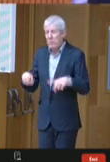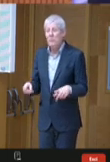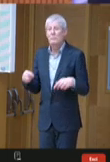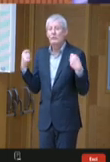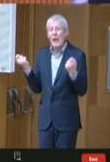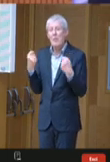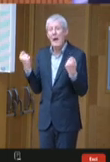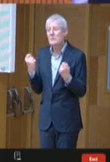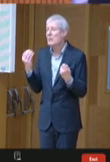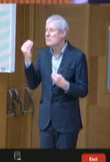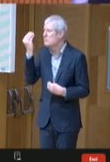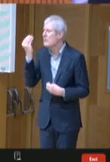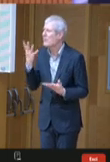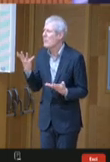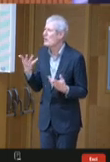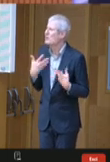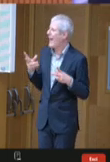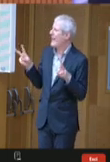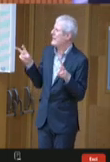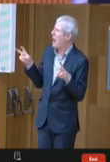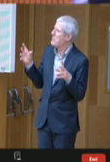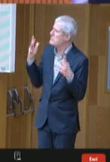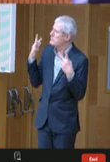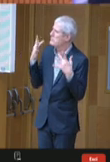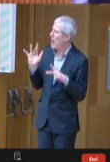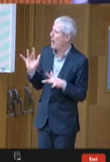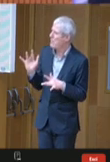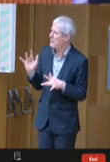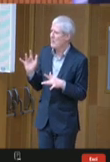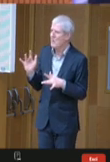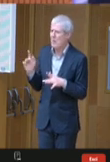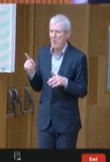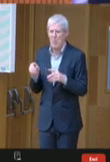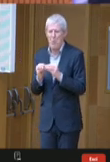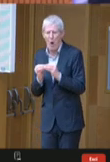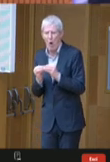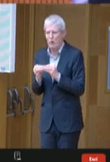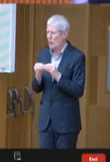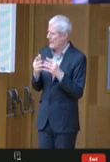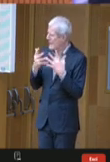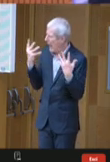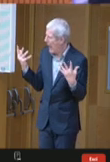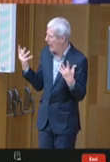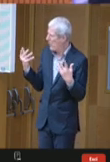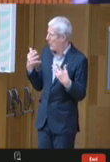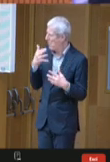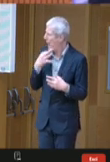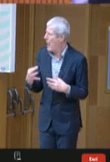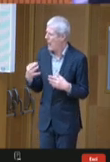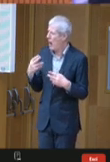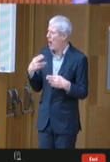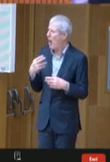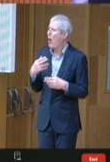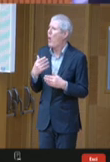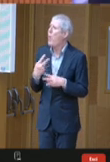pensata, dico con due termini molto semplici, è stata ideata in maniera molto bella e utile. Bella